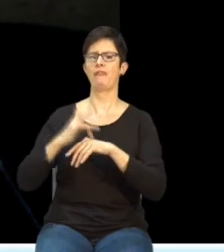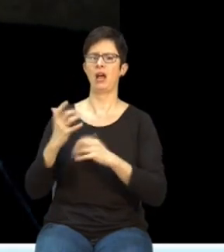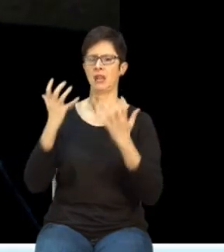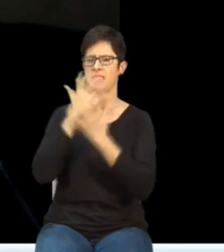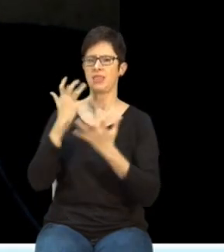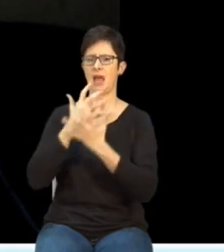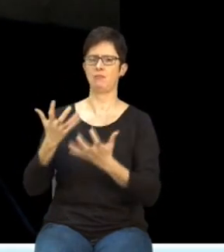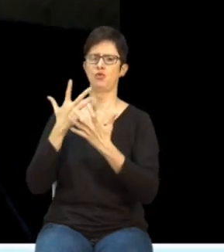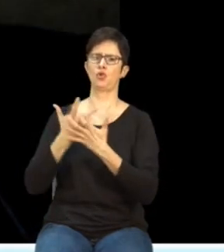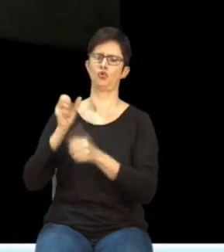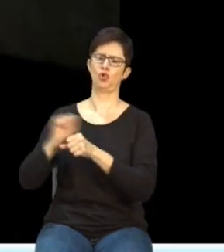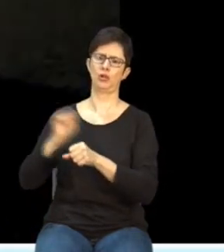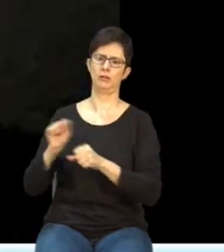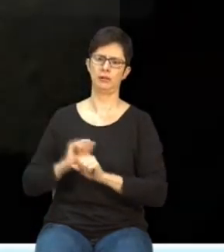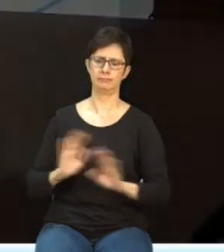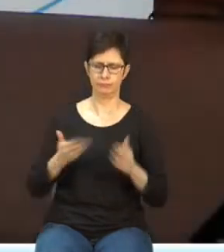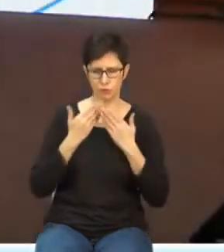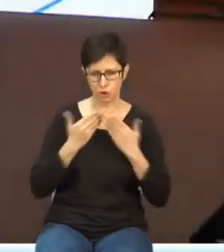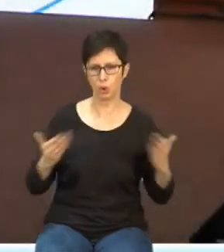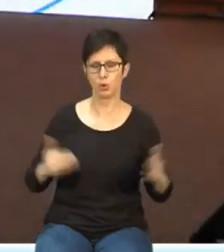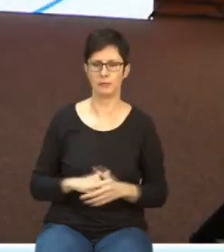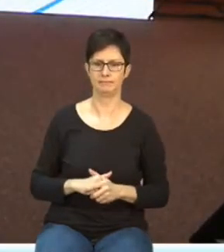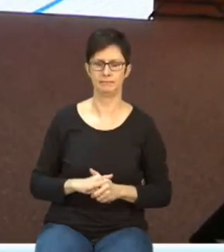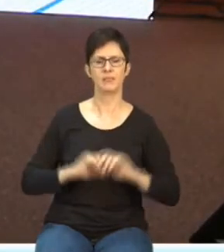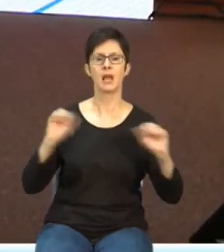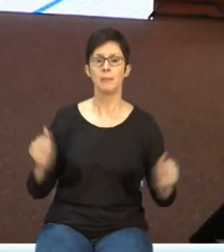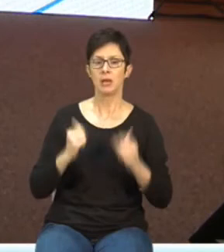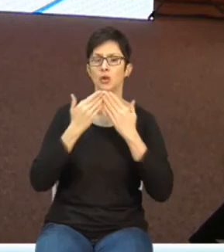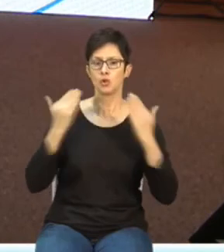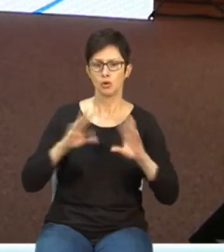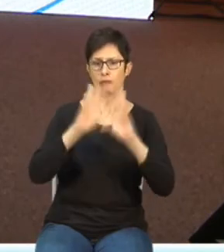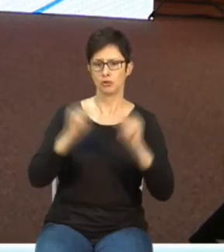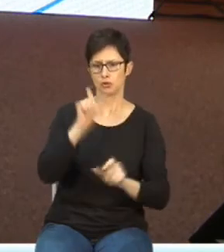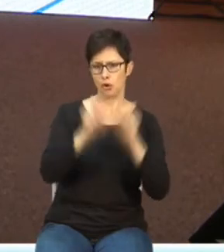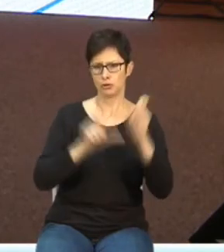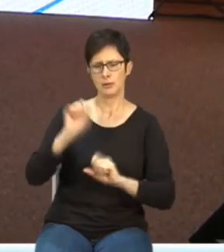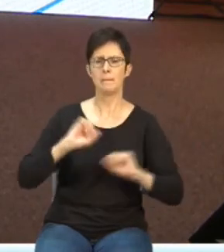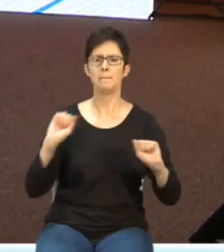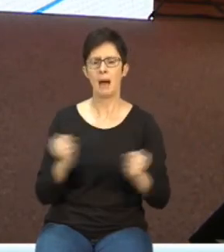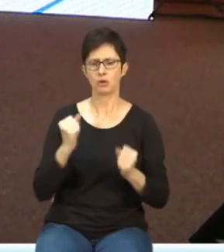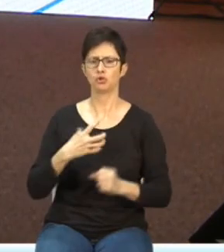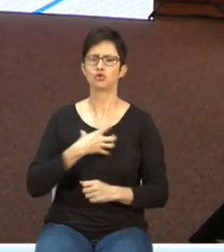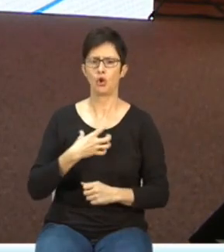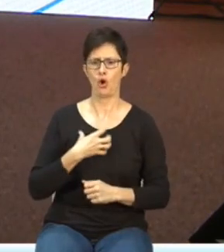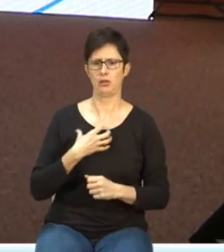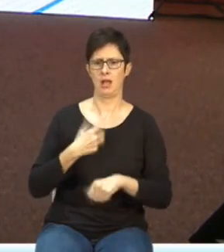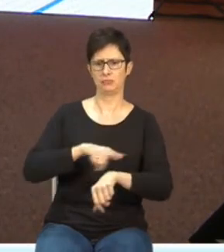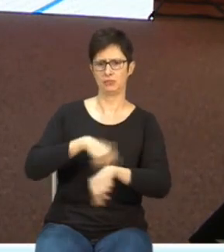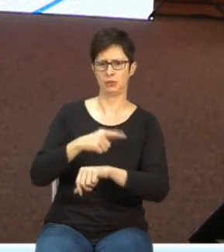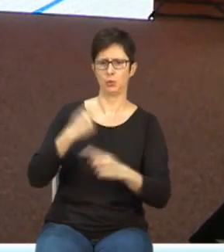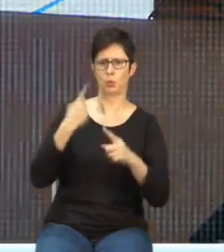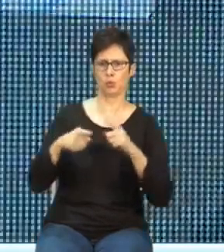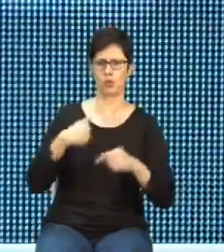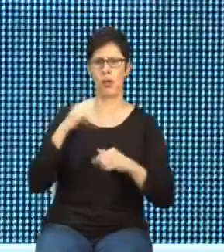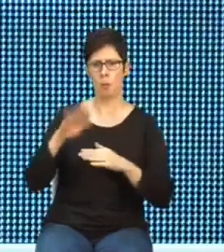są szkodliwe Dziękuję bardzo dziękuję wszystkim prelegentom strasznie żałuję że mamy tak mało czasu bo widzę że dyskusja mogą być